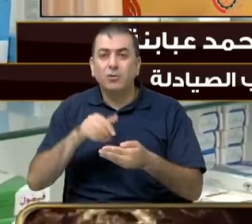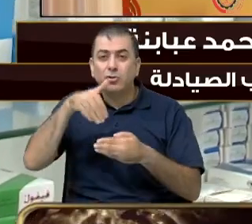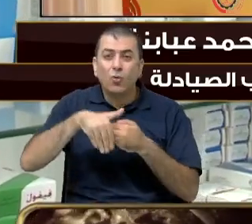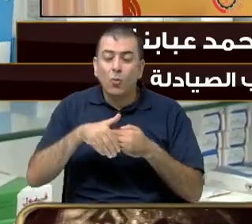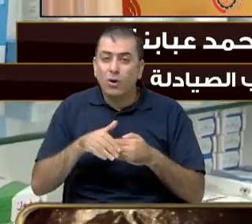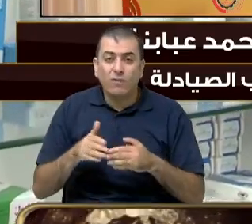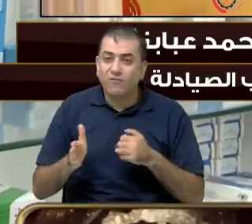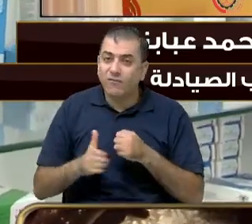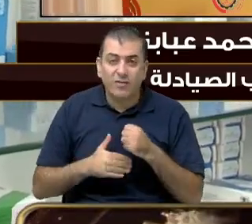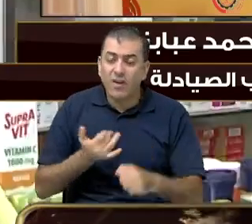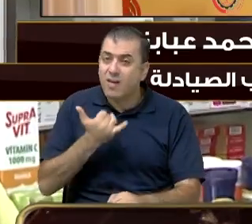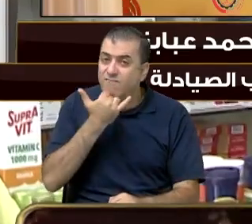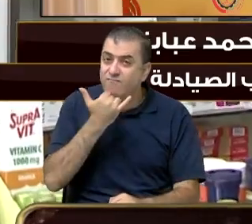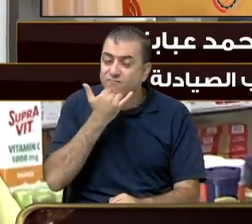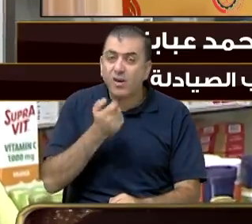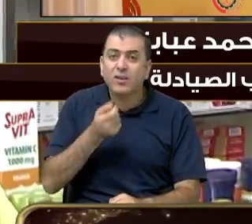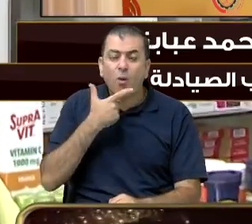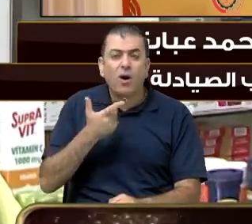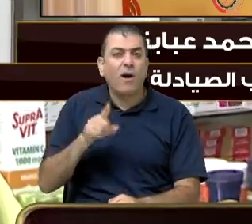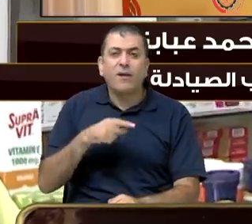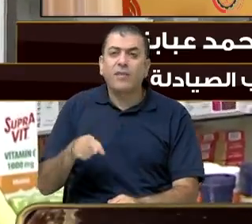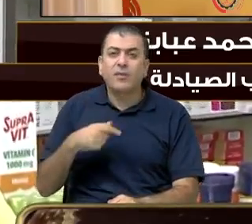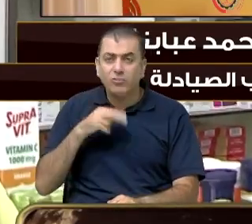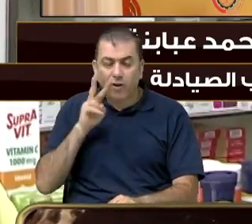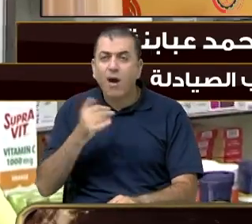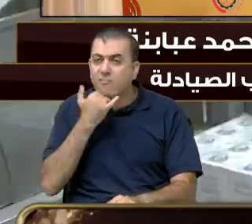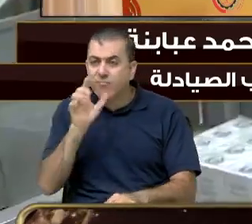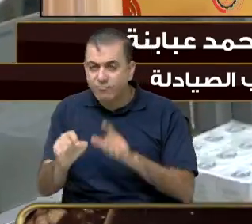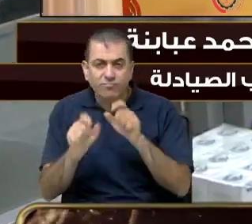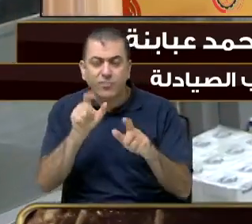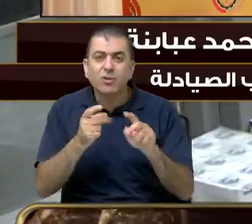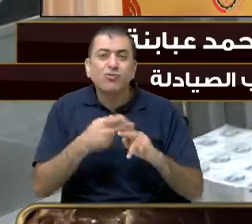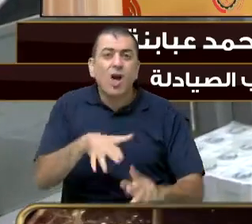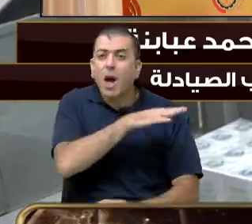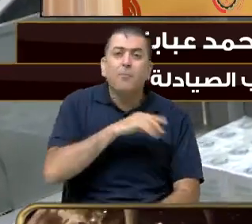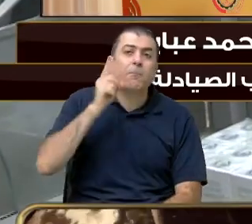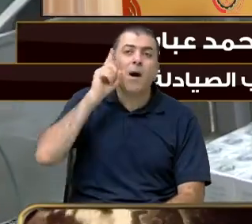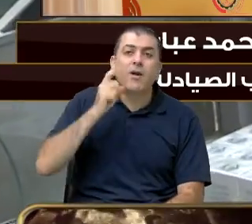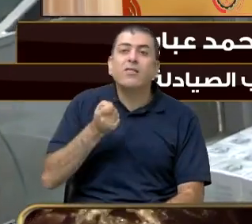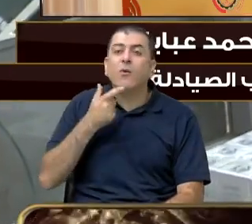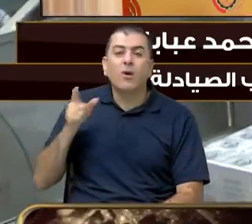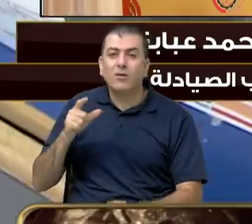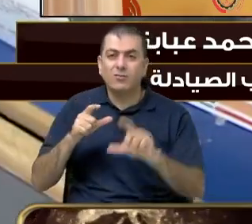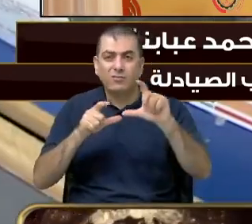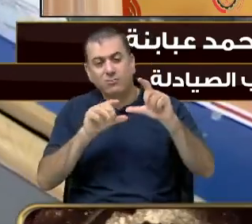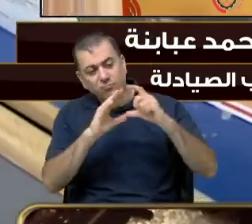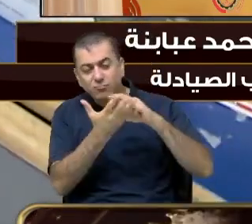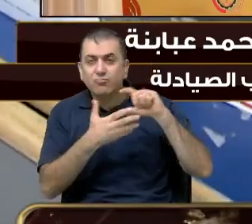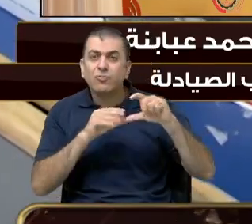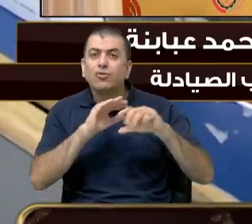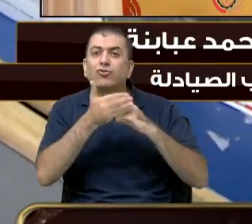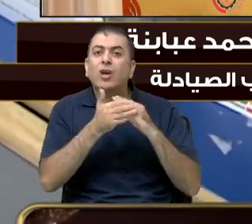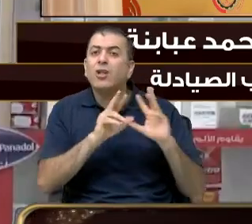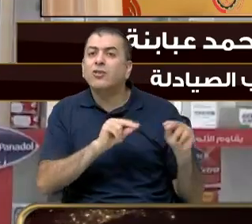الفعاله، ولكن عمليه التقليد اصبحت موجبه بحيث لا المواطن يقدر يفرقها ولا اي شيء، الكبسوله هي نفس الكبسوله والشكل